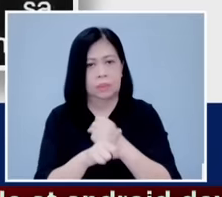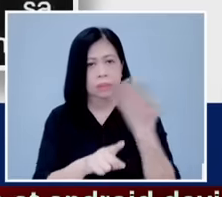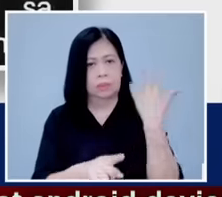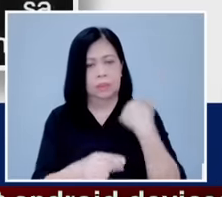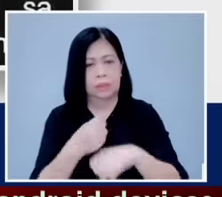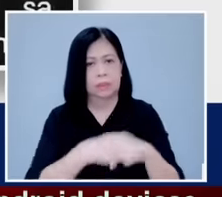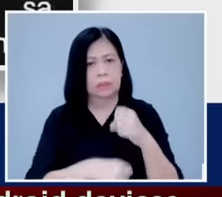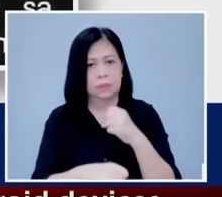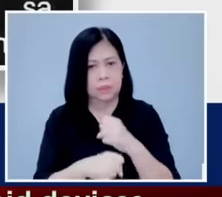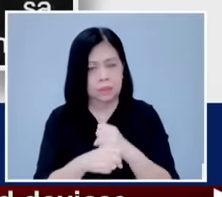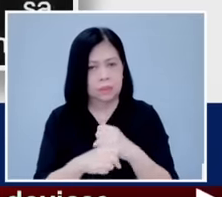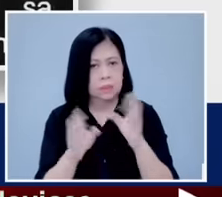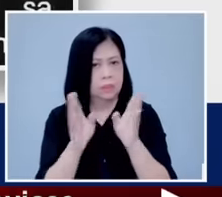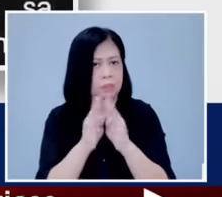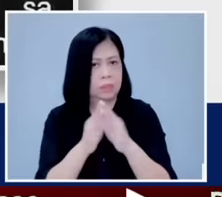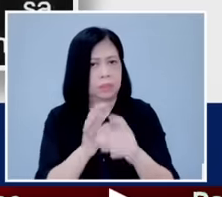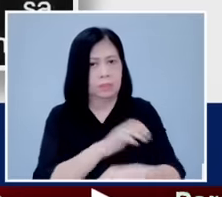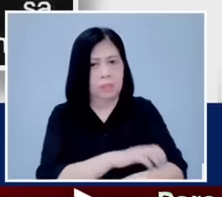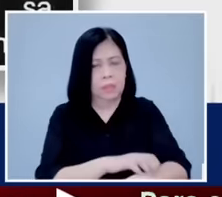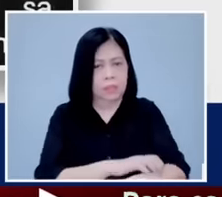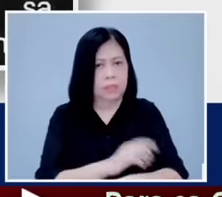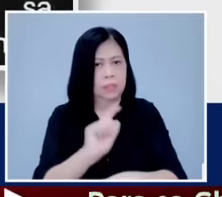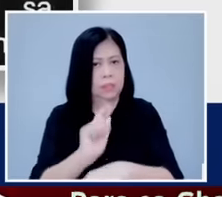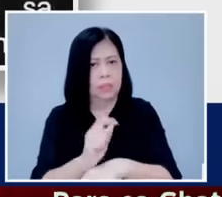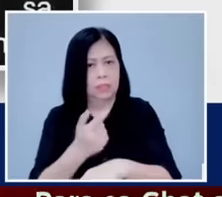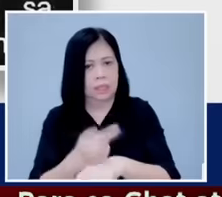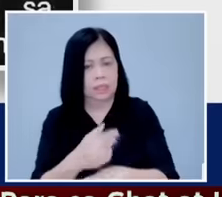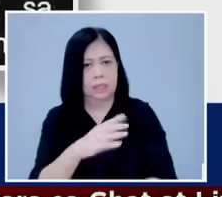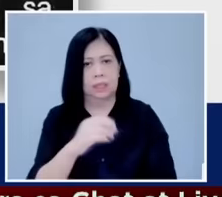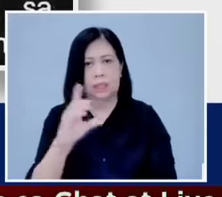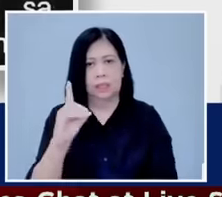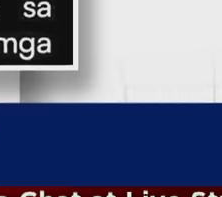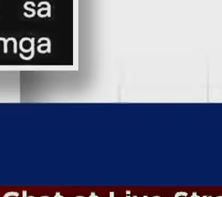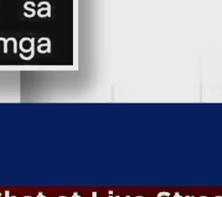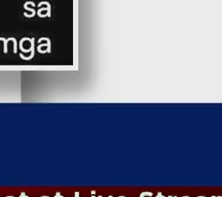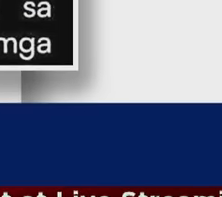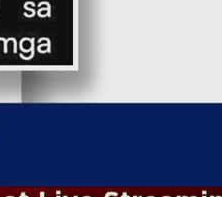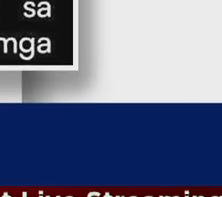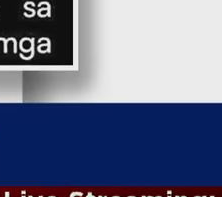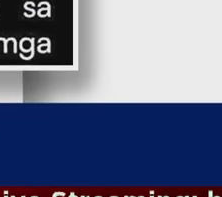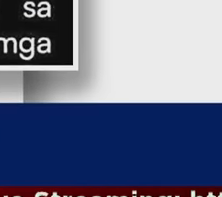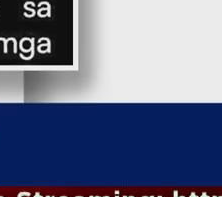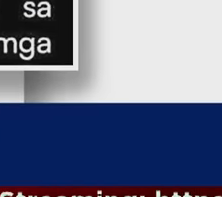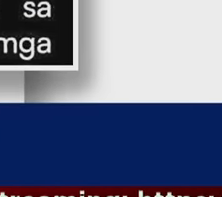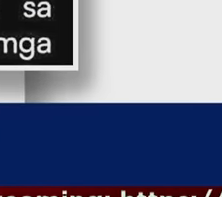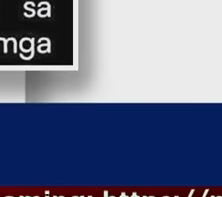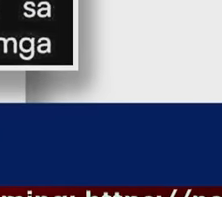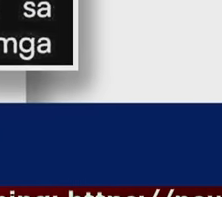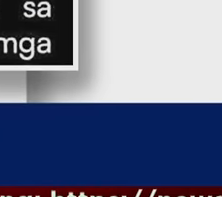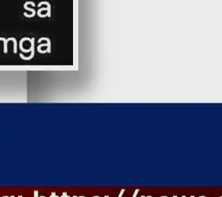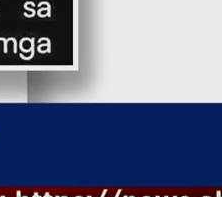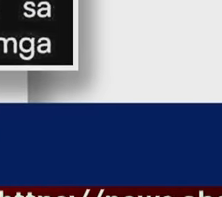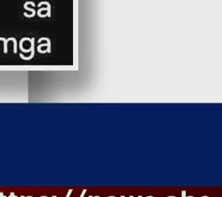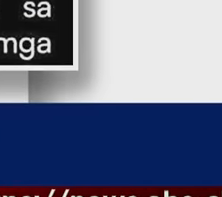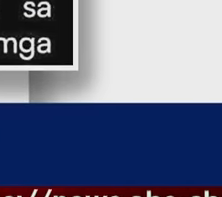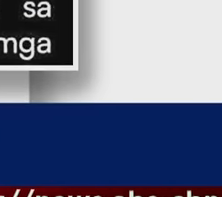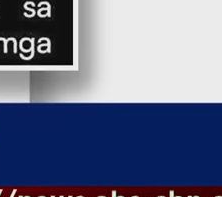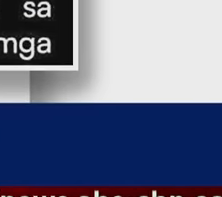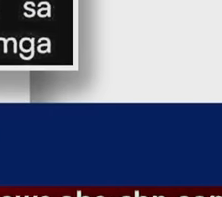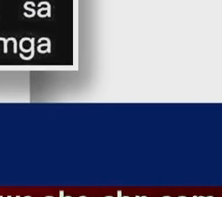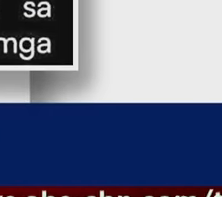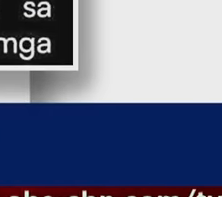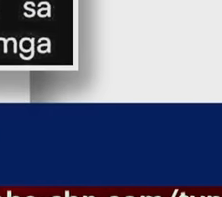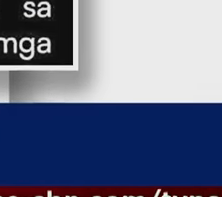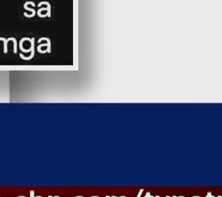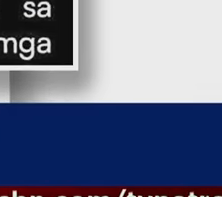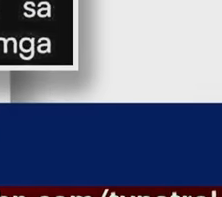taon, nagpulong ang Makati, Taguig at Department of Health at napagkasunduan ang panukala ni Makati Mayor Abby Binay